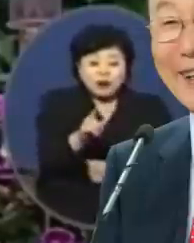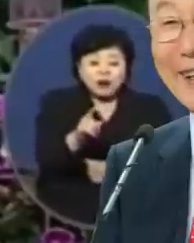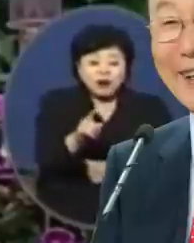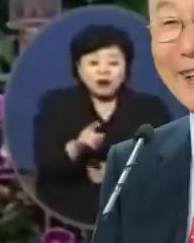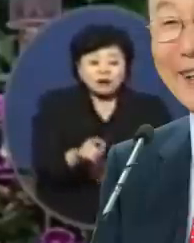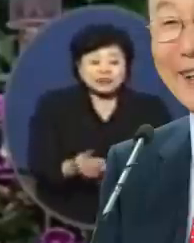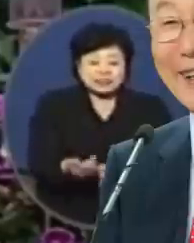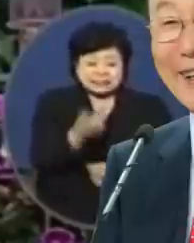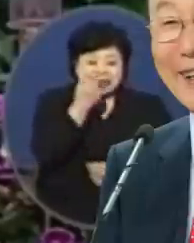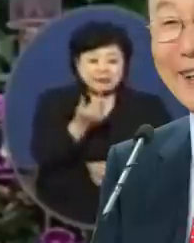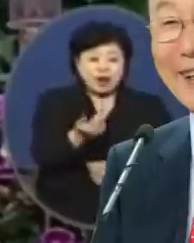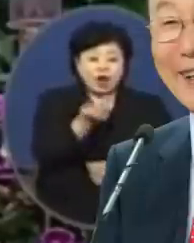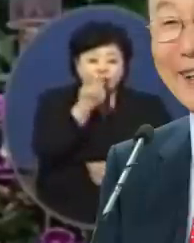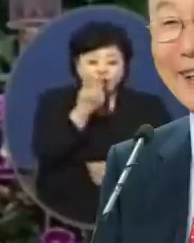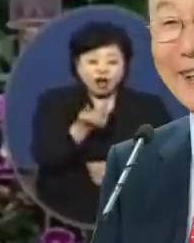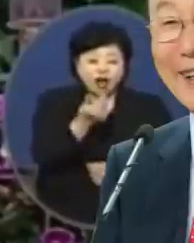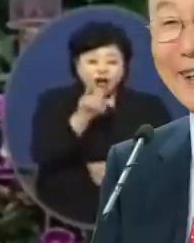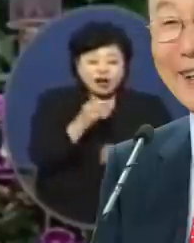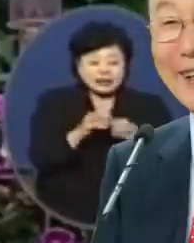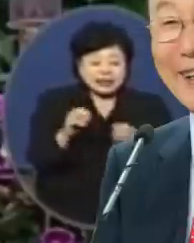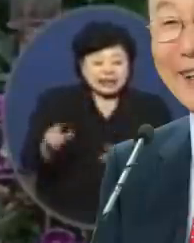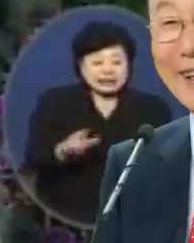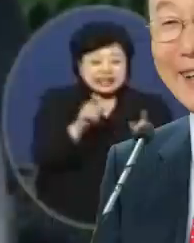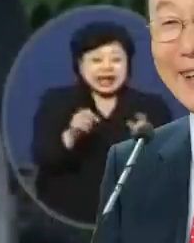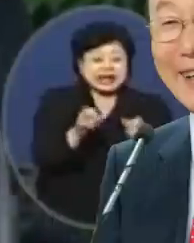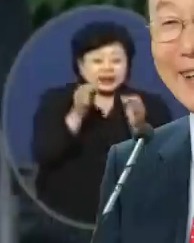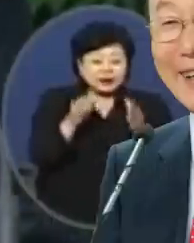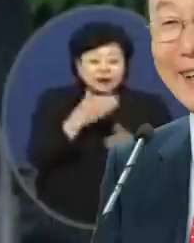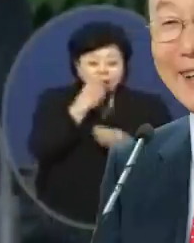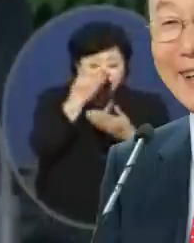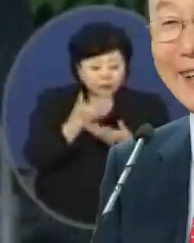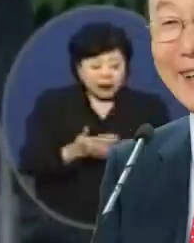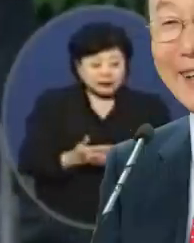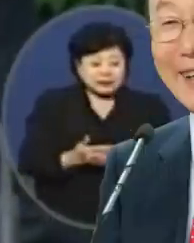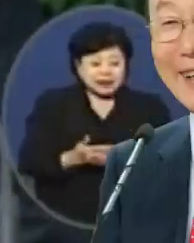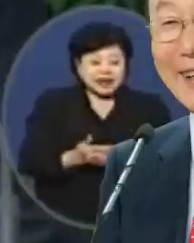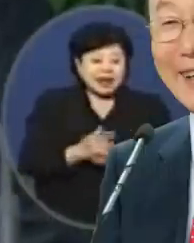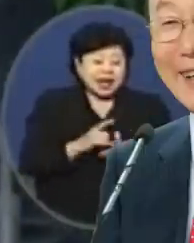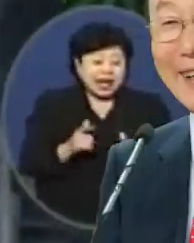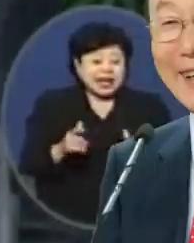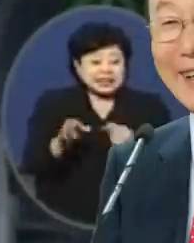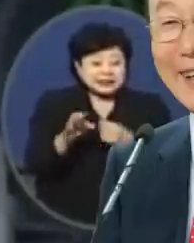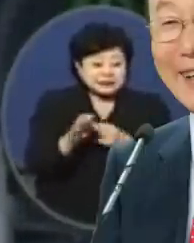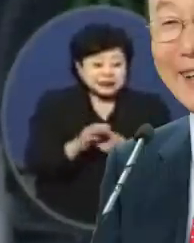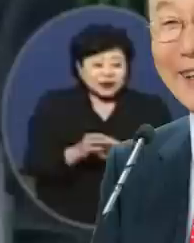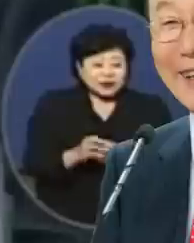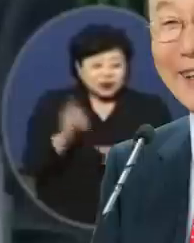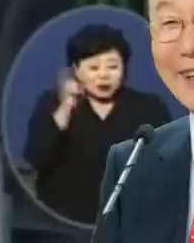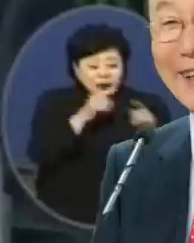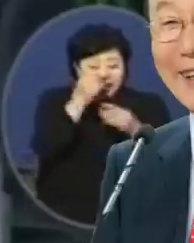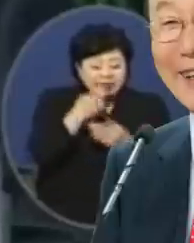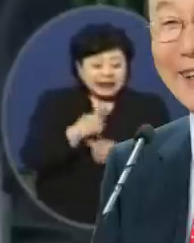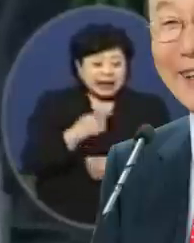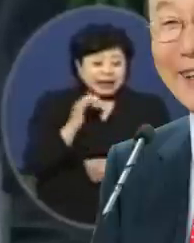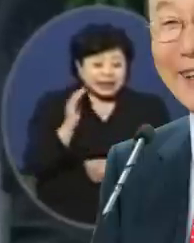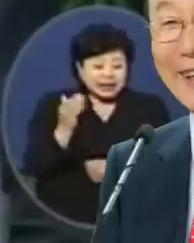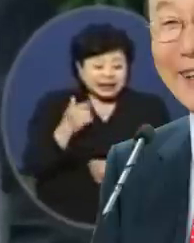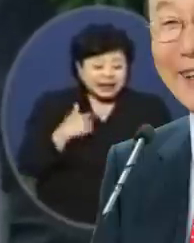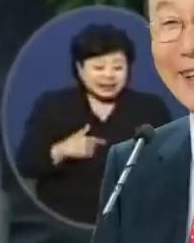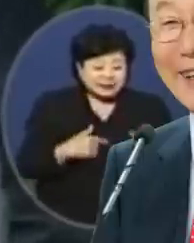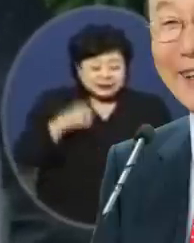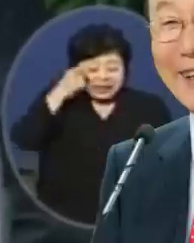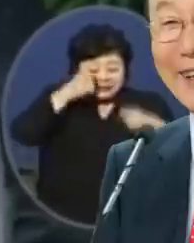우리 생명이 이 땅에 살면서 복을 받고 살 것이냐 화를 당하며 살 것이냐